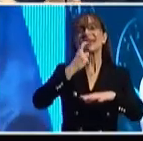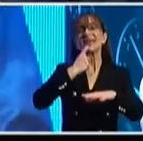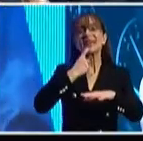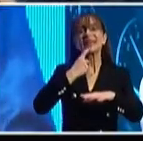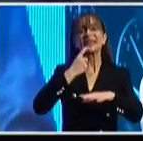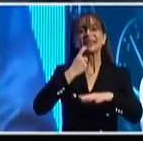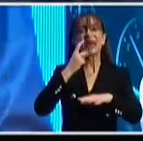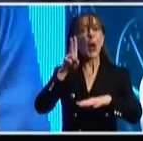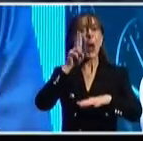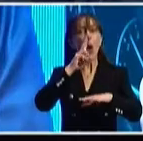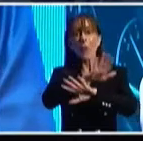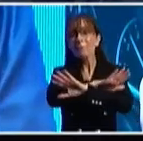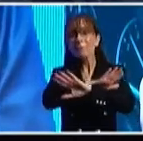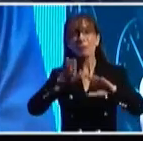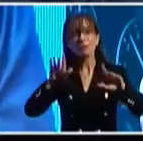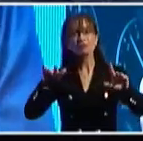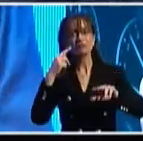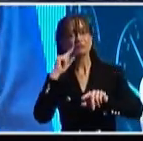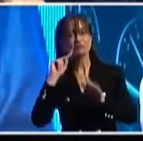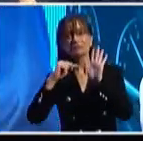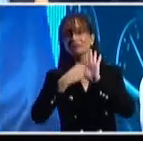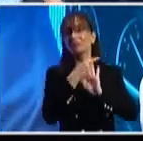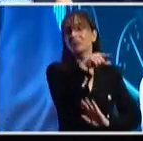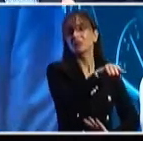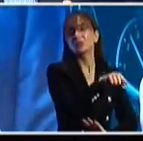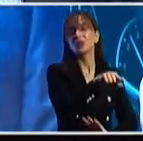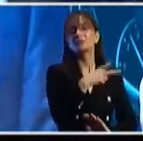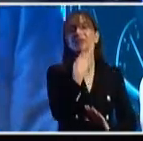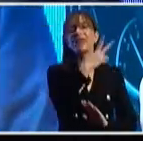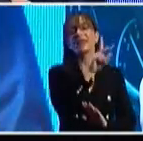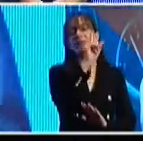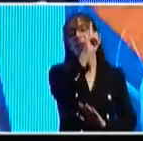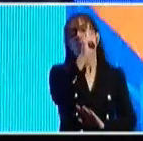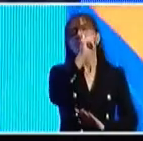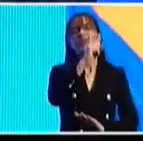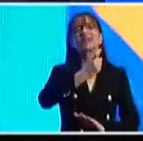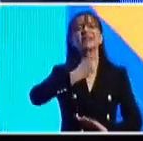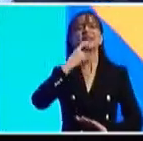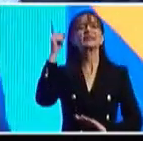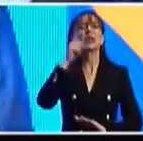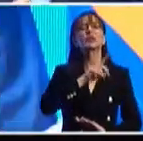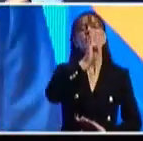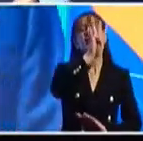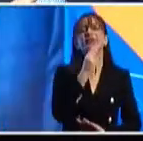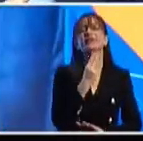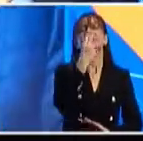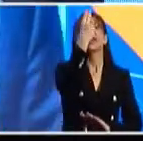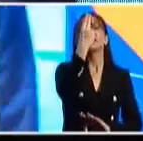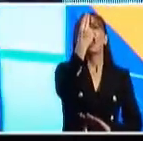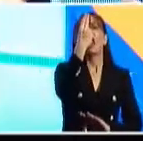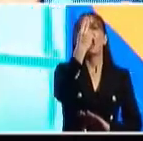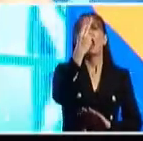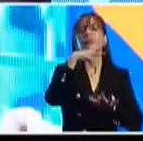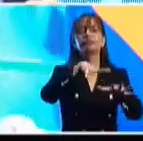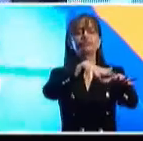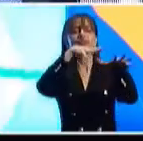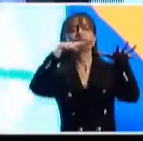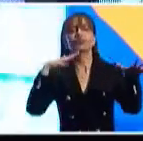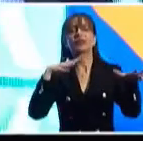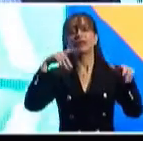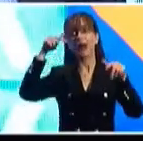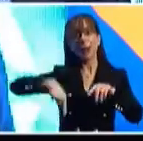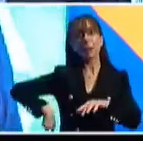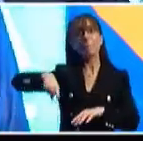toplam tablo budur. Ve 2019'da %47 olan trafik yoğunluğu bugün